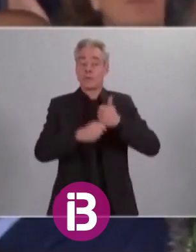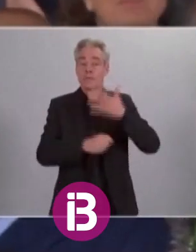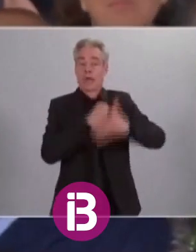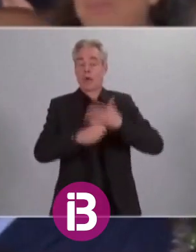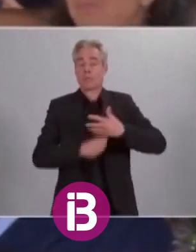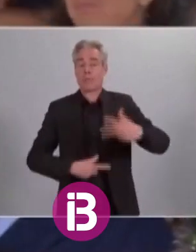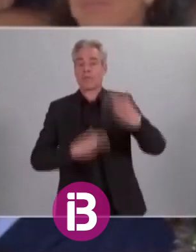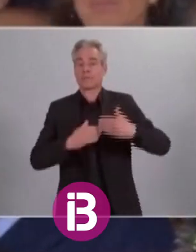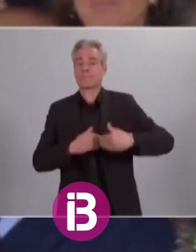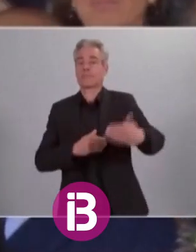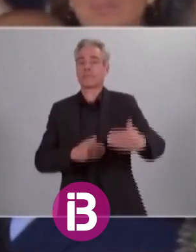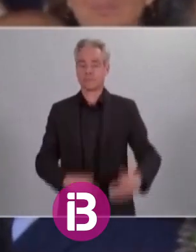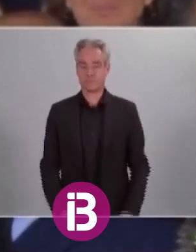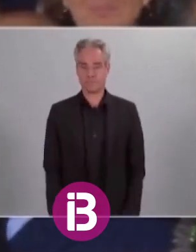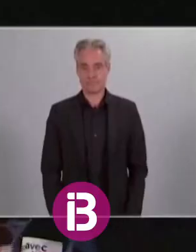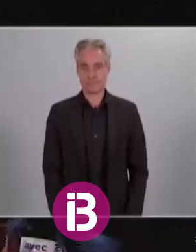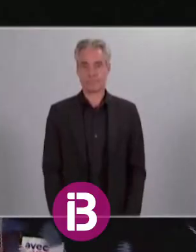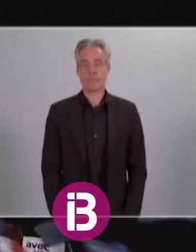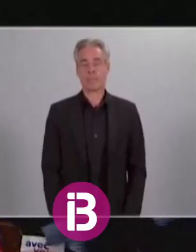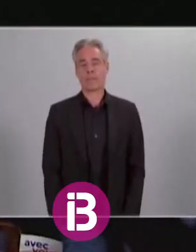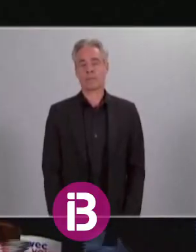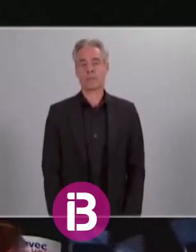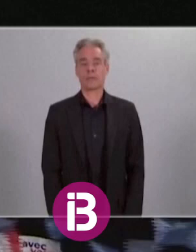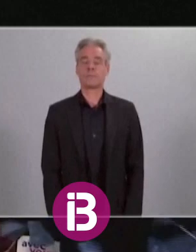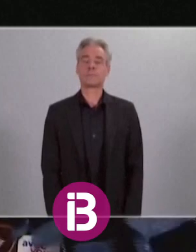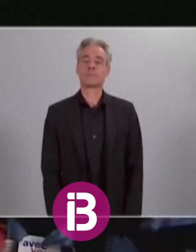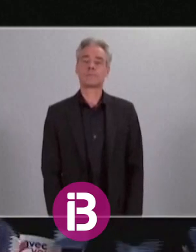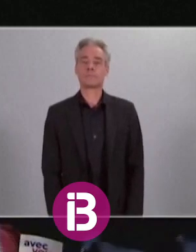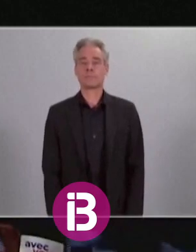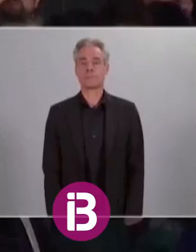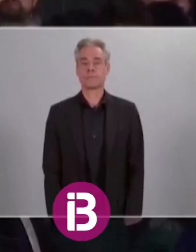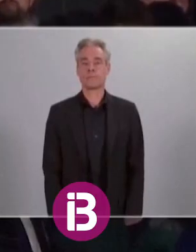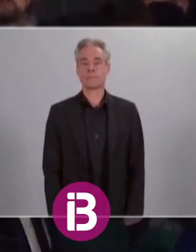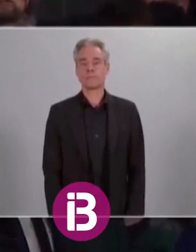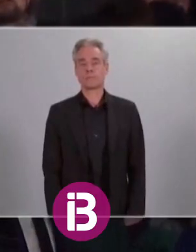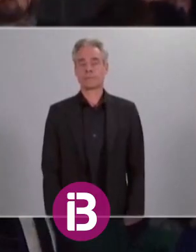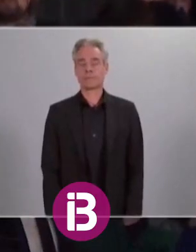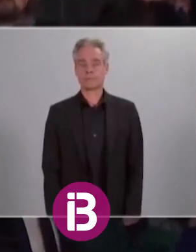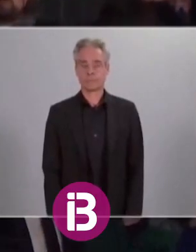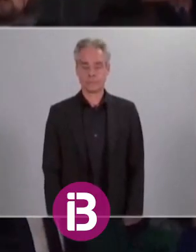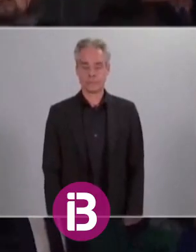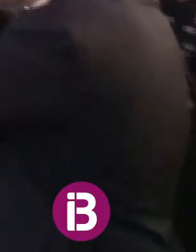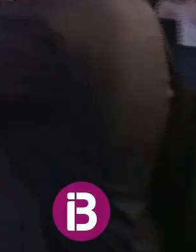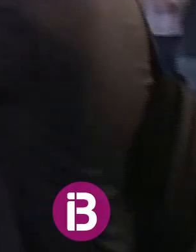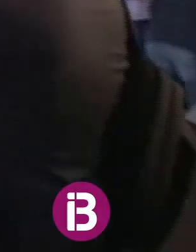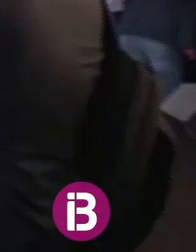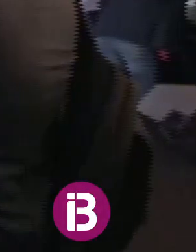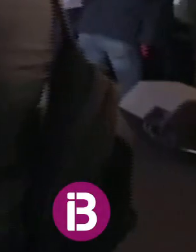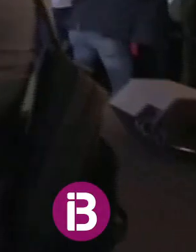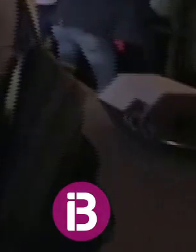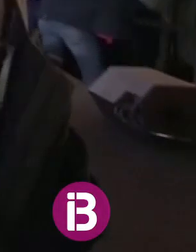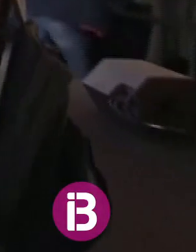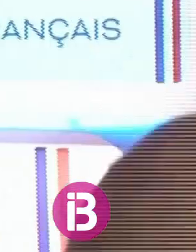l'elecció de Macron, que reconeix que molts de francesos el votaren per aturar l'extrema dreta. Però els comicis estan marcats també per